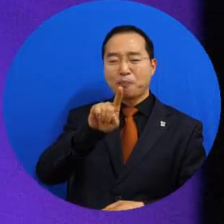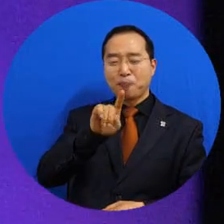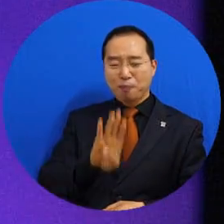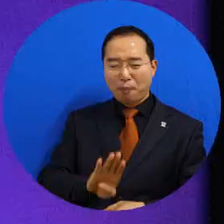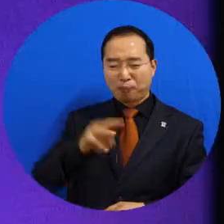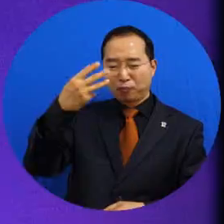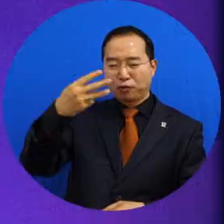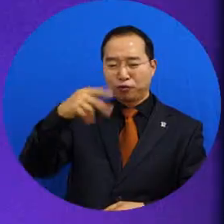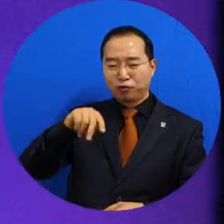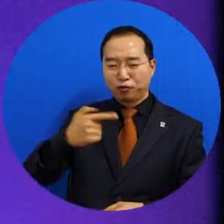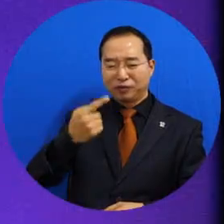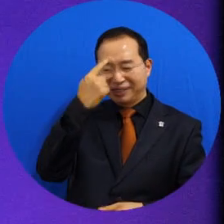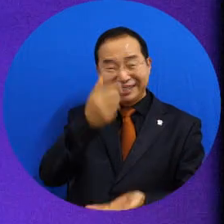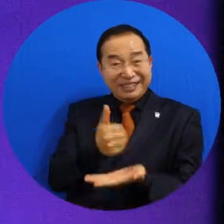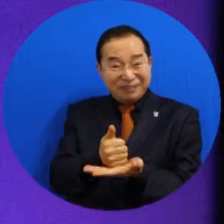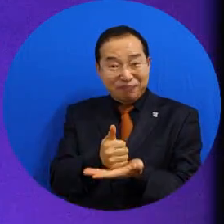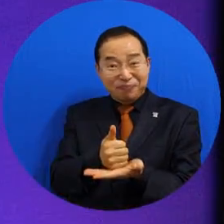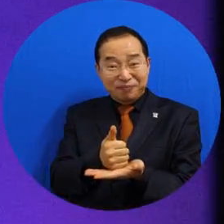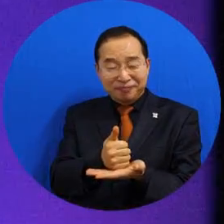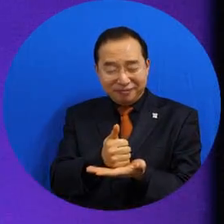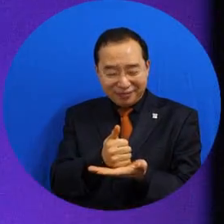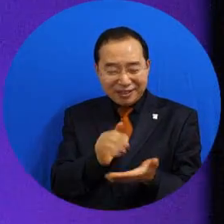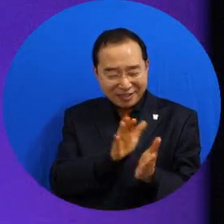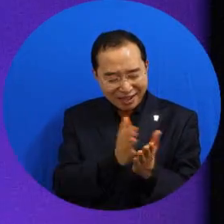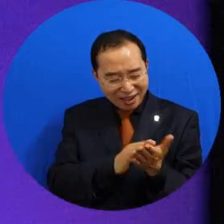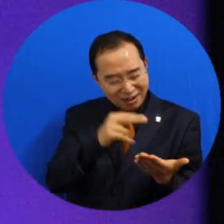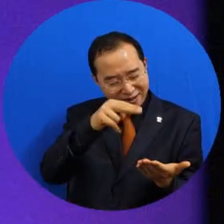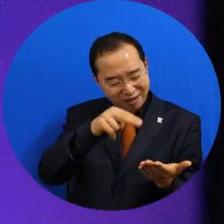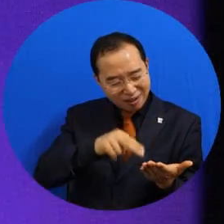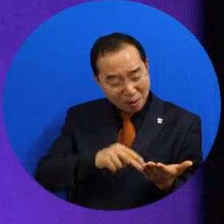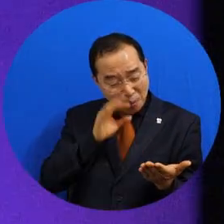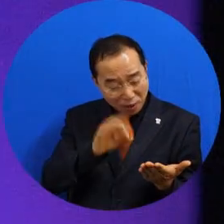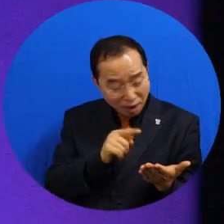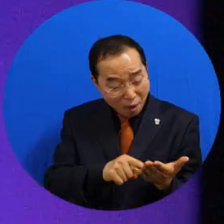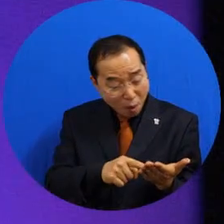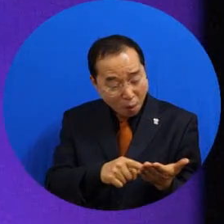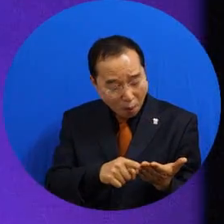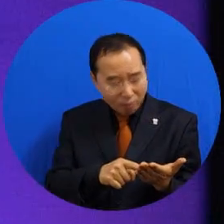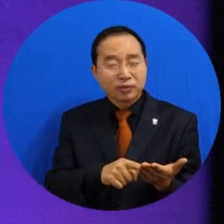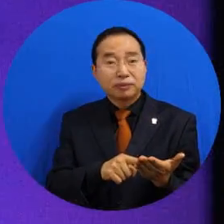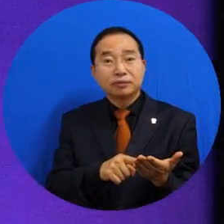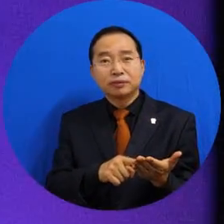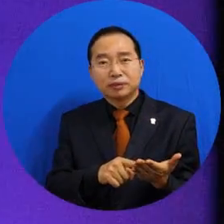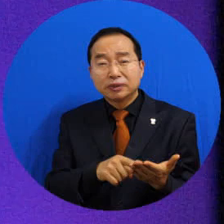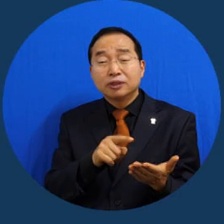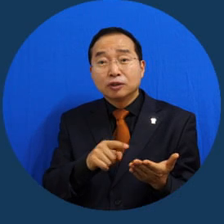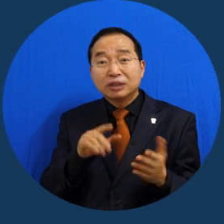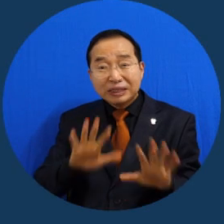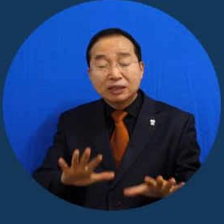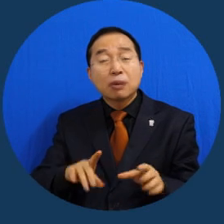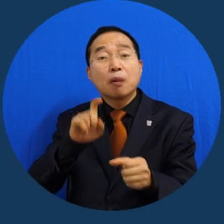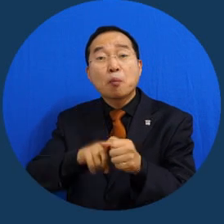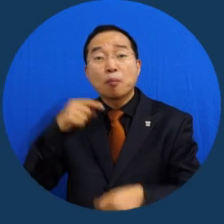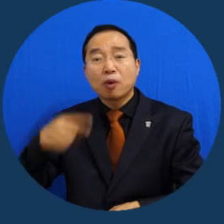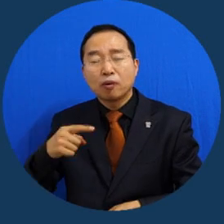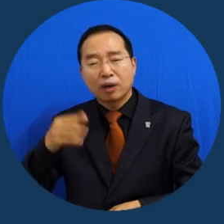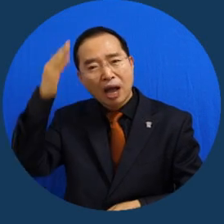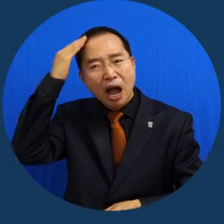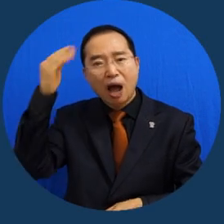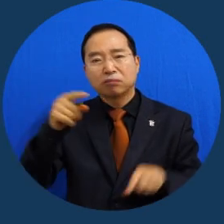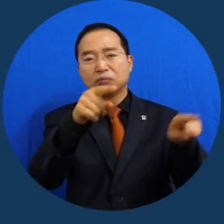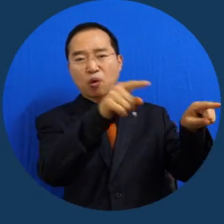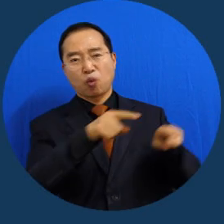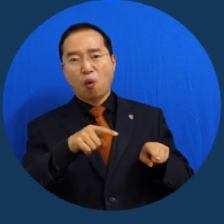저한테 제안하신 그리고 제가 공감할 수 있었던 세대적 사명은 사실 한반도예요. 다시 말하자면 그건